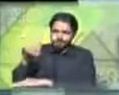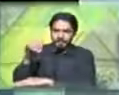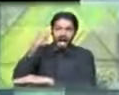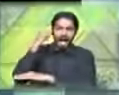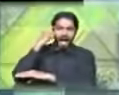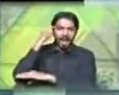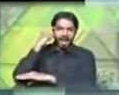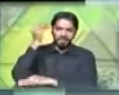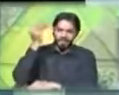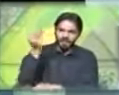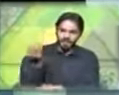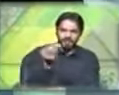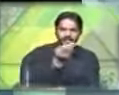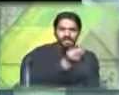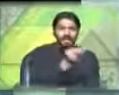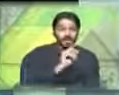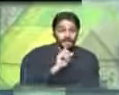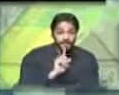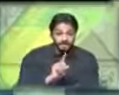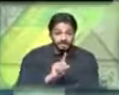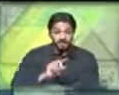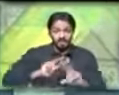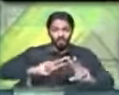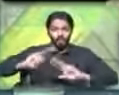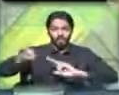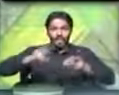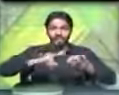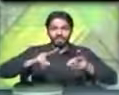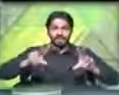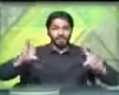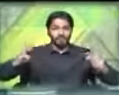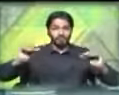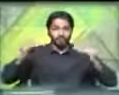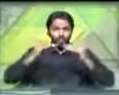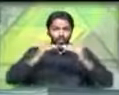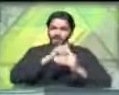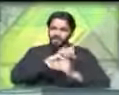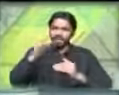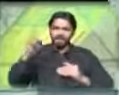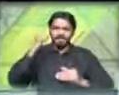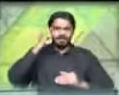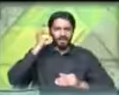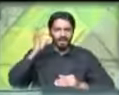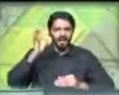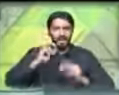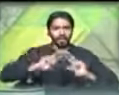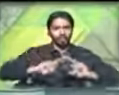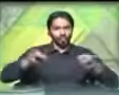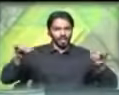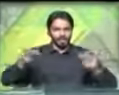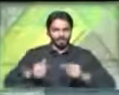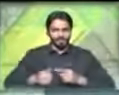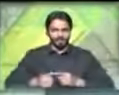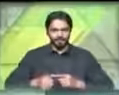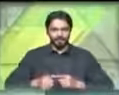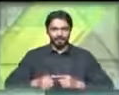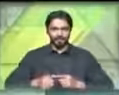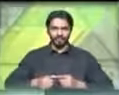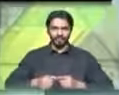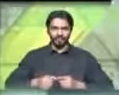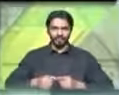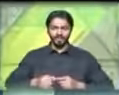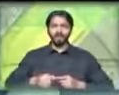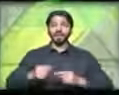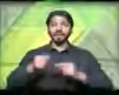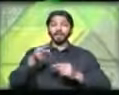أجل الرزق. سبحان الله، ذلك فضل الله. وقد ذكرنا كما تفضلت في المقدمة قبل ذلك كلام إمامنا ابن القيم، ودلالة النصوص